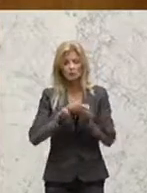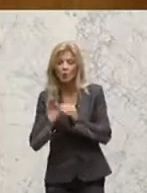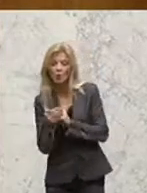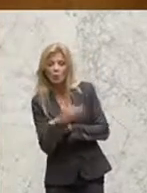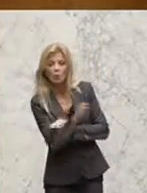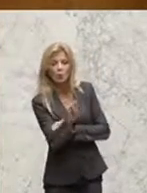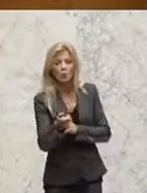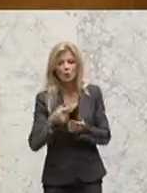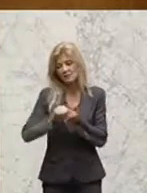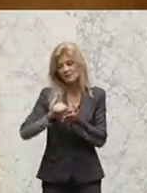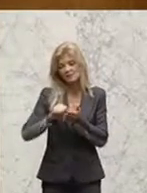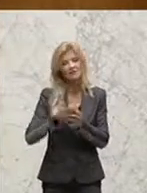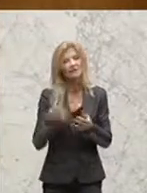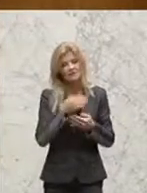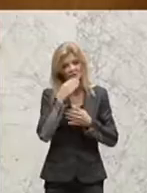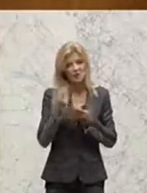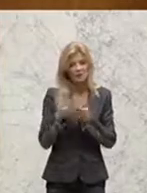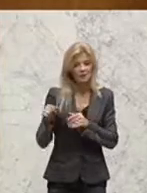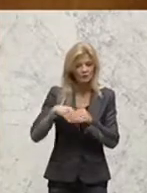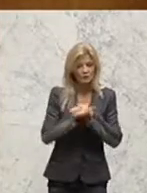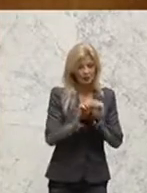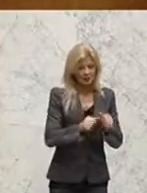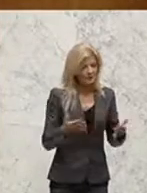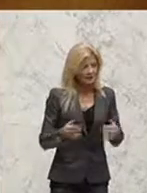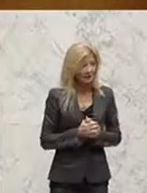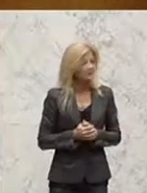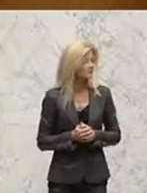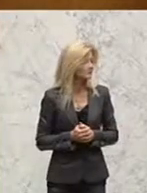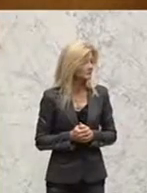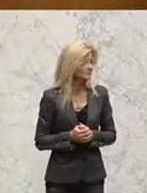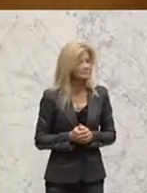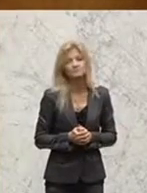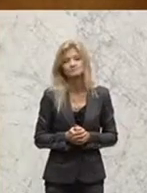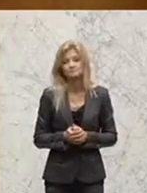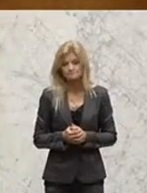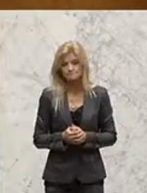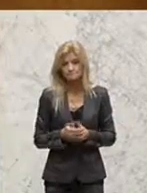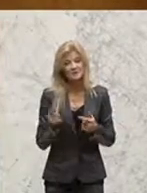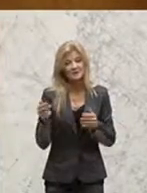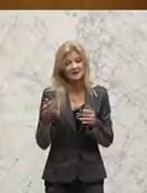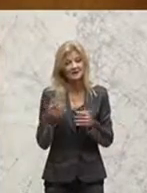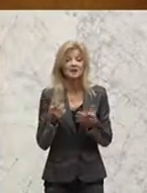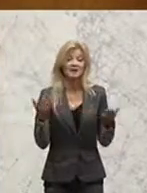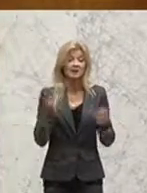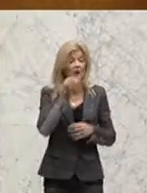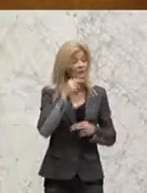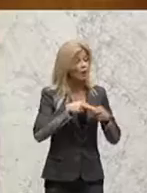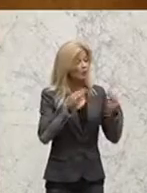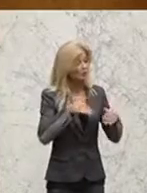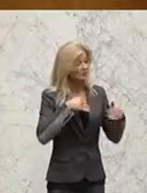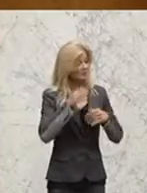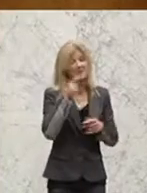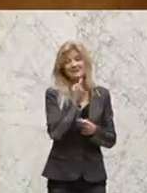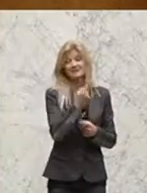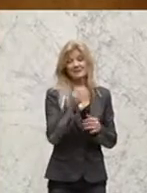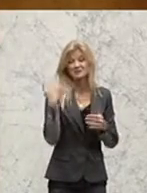kann. Frau Bundesministerin, nachdem Sie einigermaßen schon die Sollredezeit natürlich überschritten haben, würde